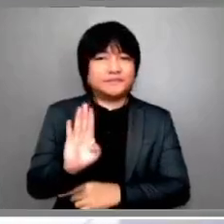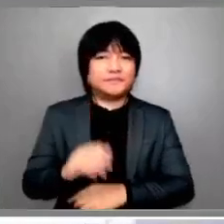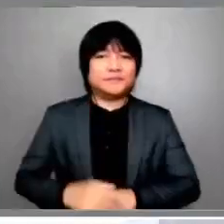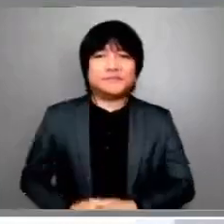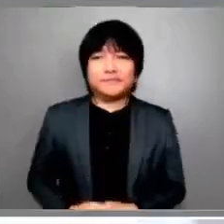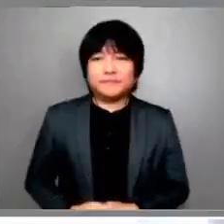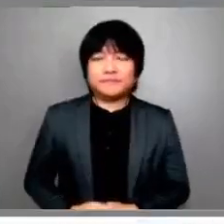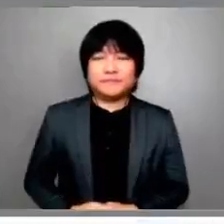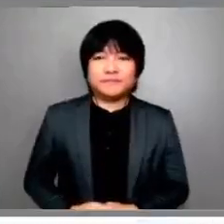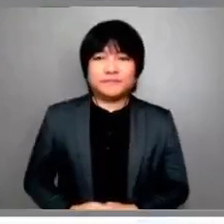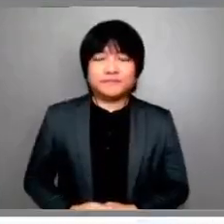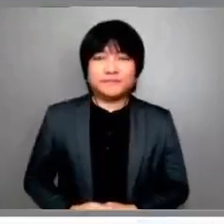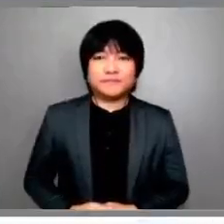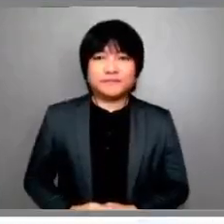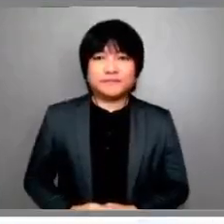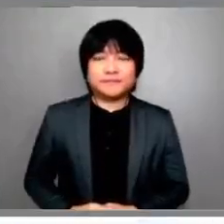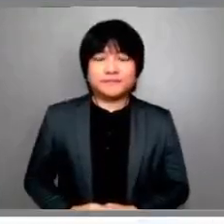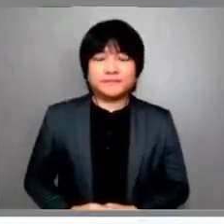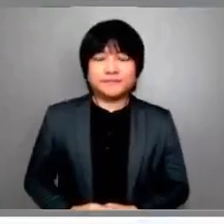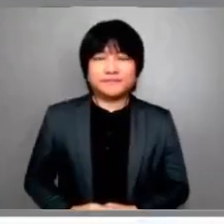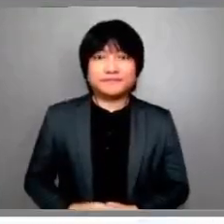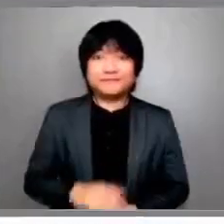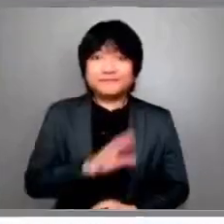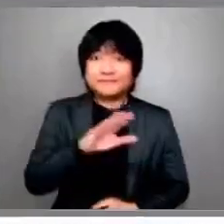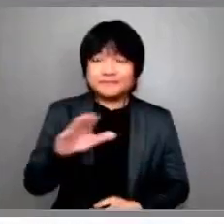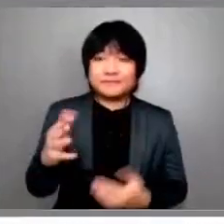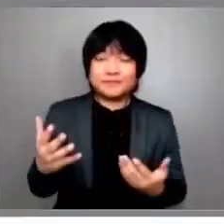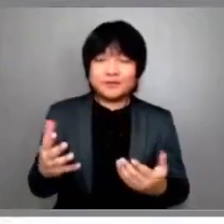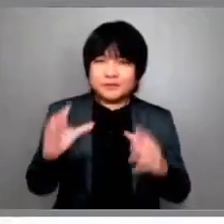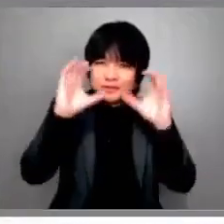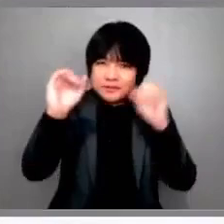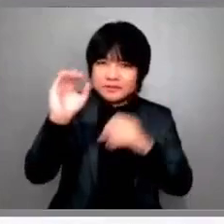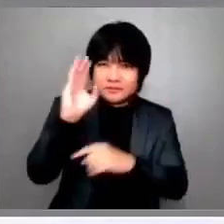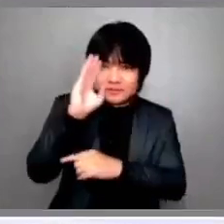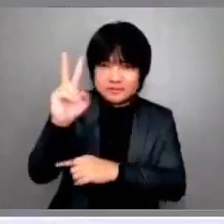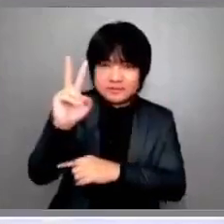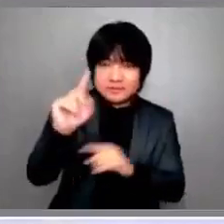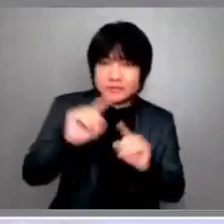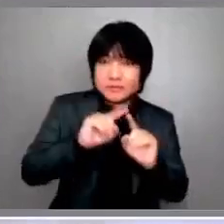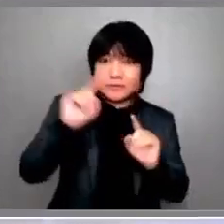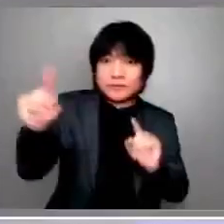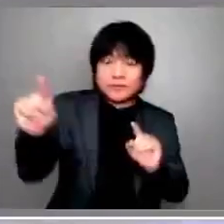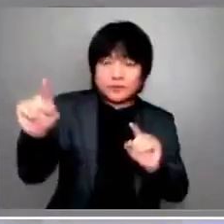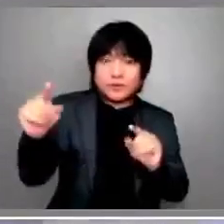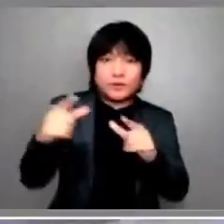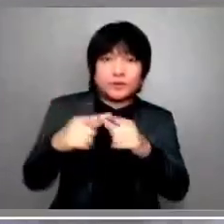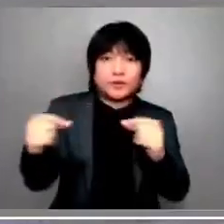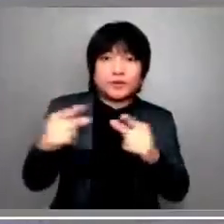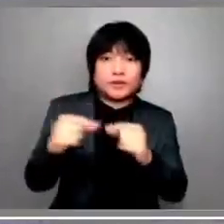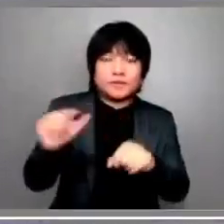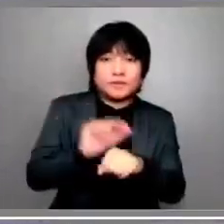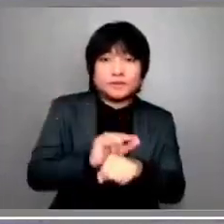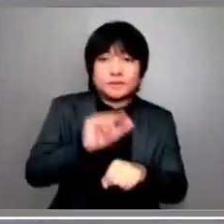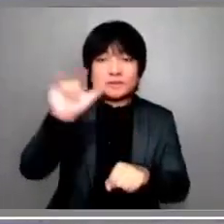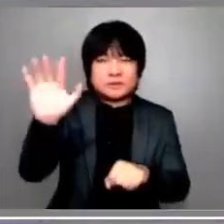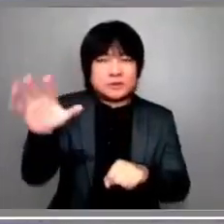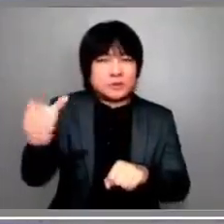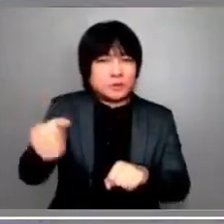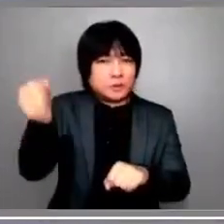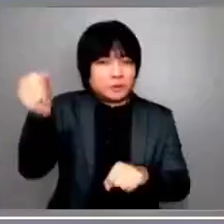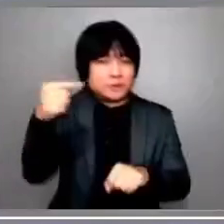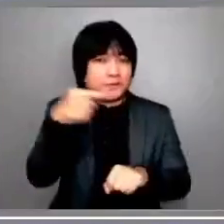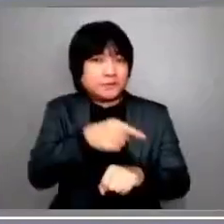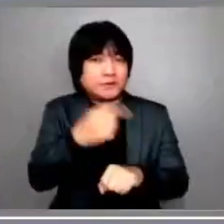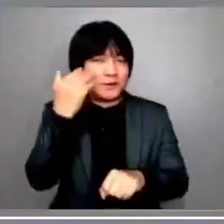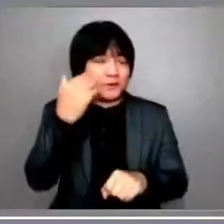samantala Bago bumyahe pa Japan dumalo si Pangulong Marcos sa pagpapasinaya ng isang water treatment plan sa muntin lupa